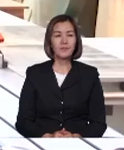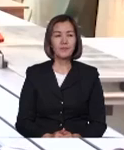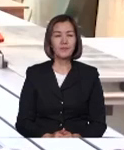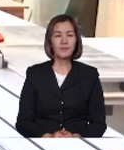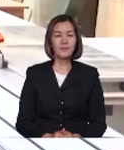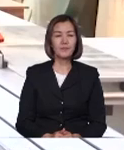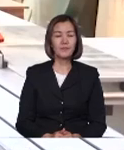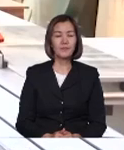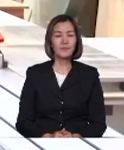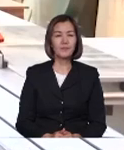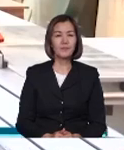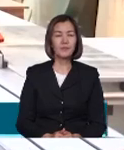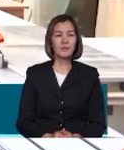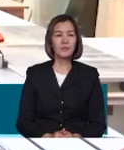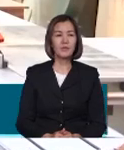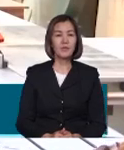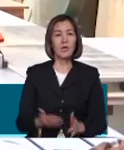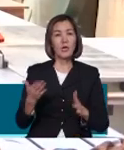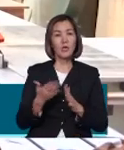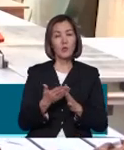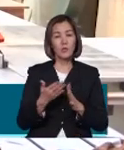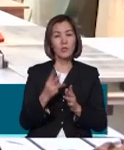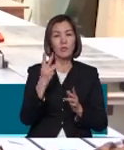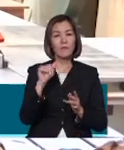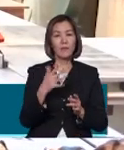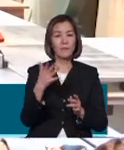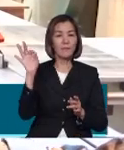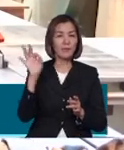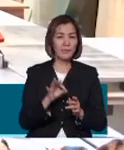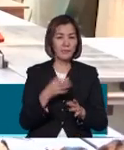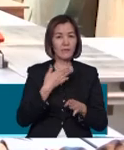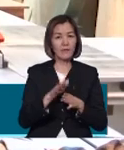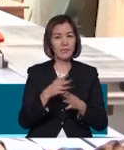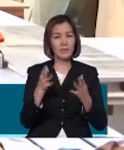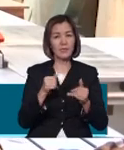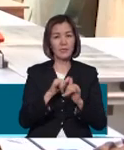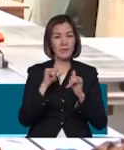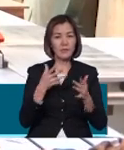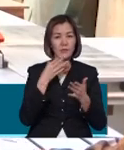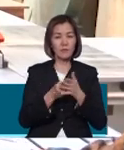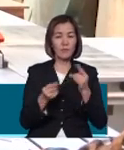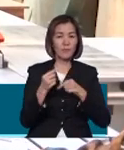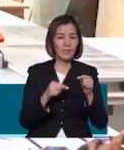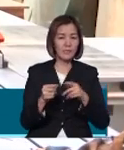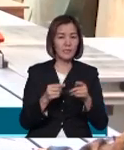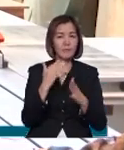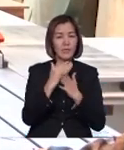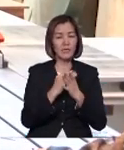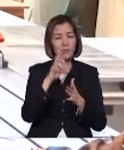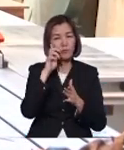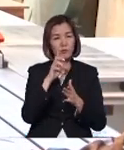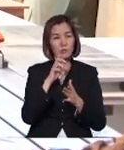производства тный кредит под 2,5% позволил мне и дальше развивать свой бизнес а программа